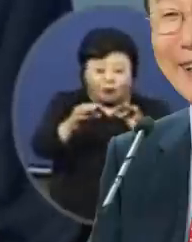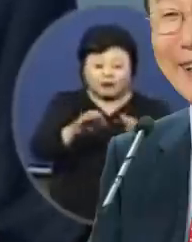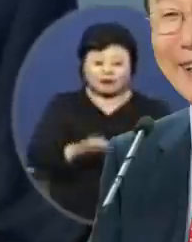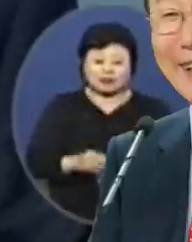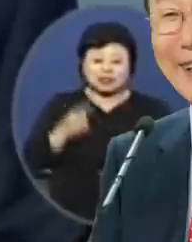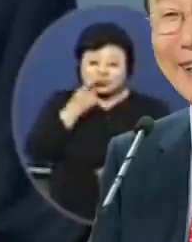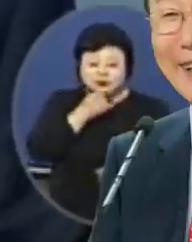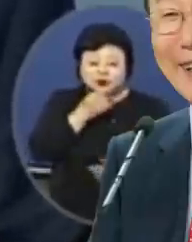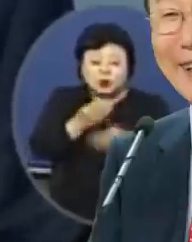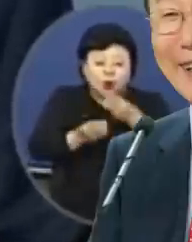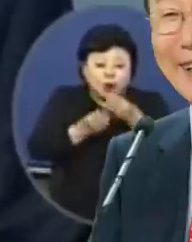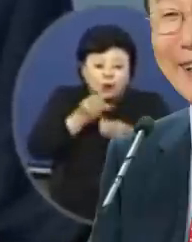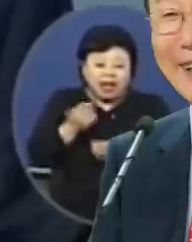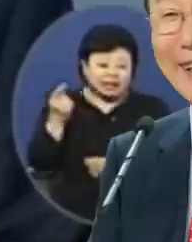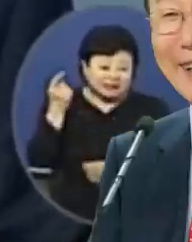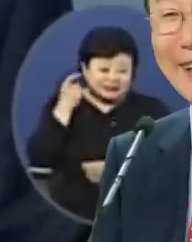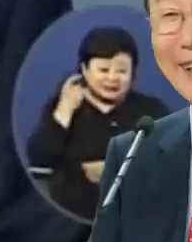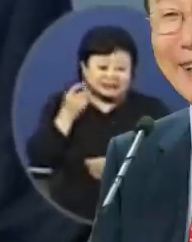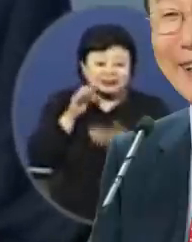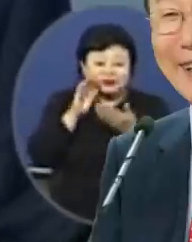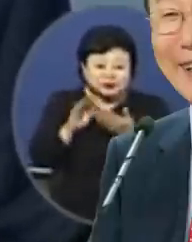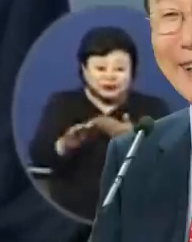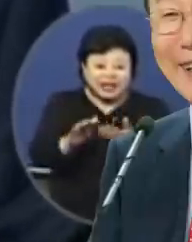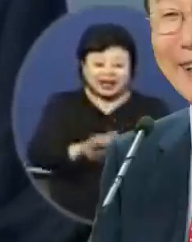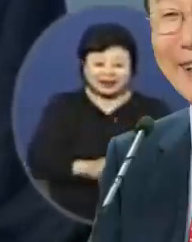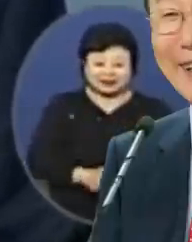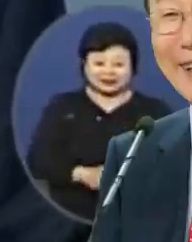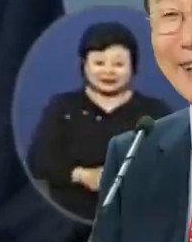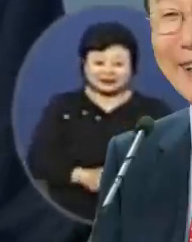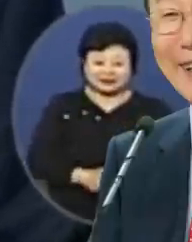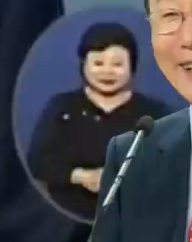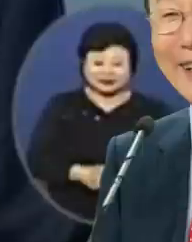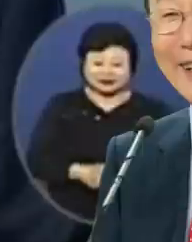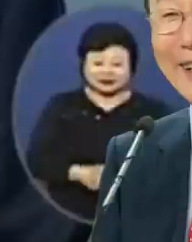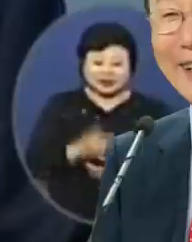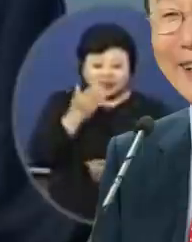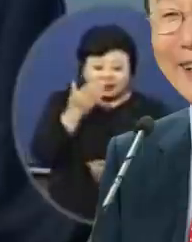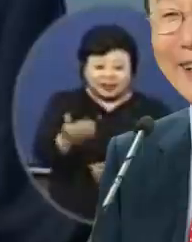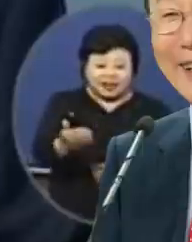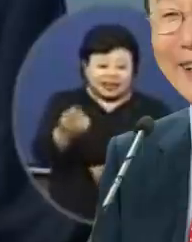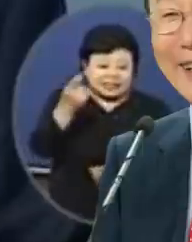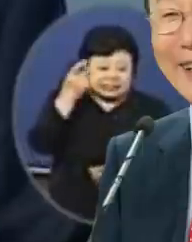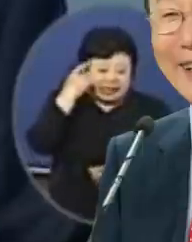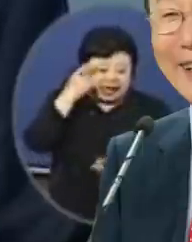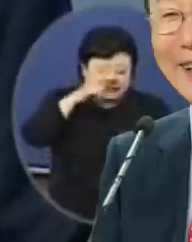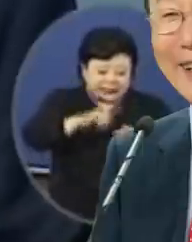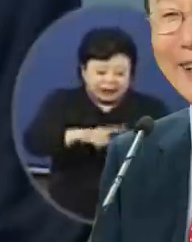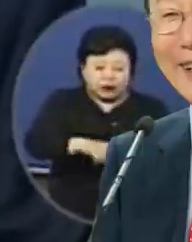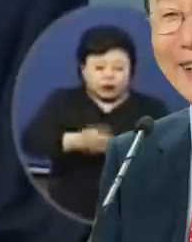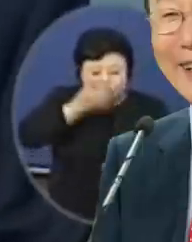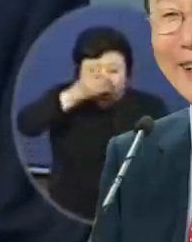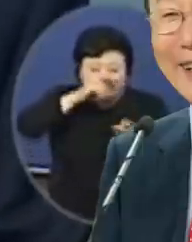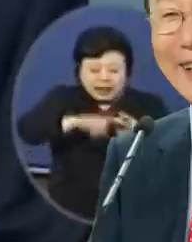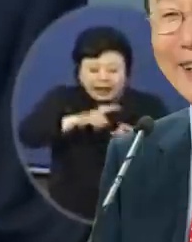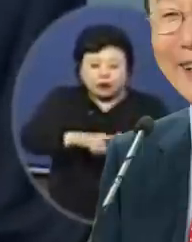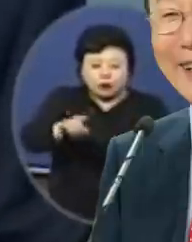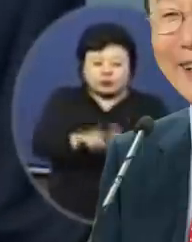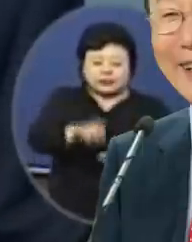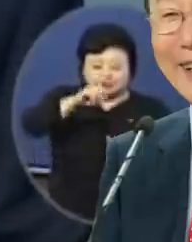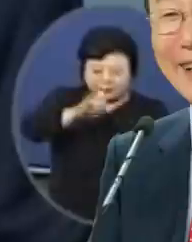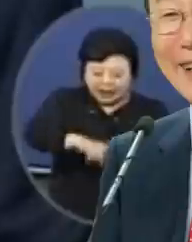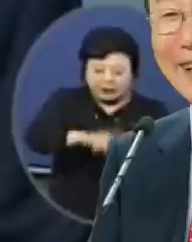우리의 입술의 고백을 들으시고 난 다음에 내 생각대로, 꿈꾼 대로, 믿은